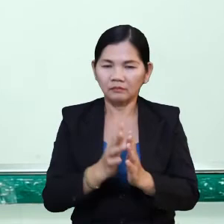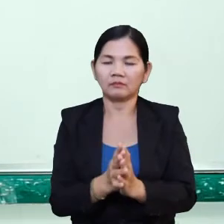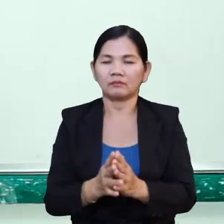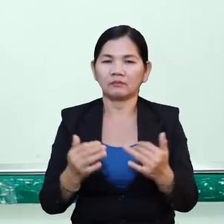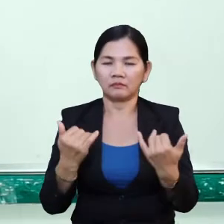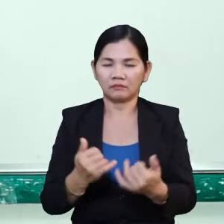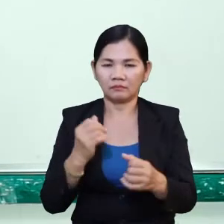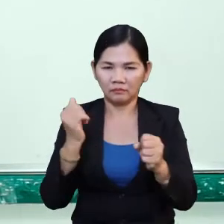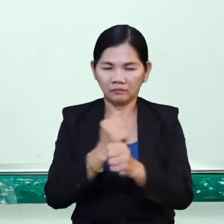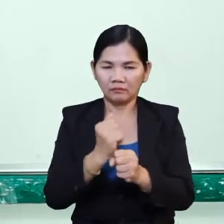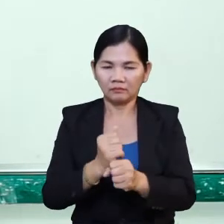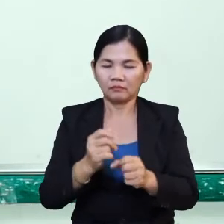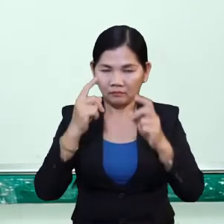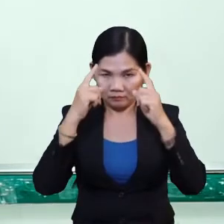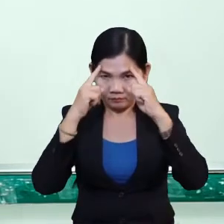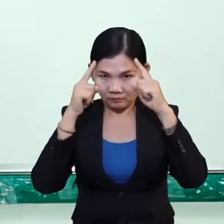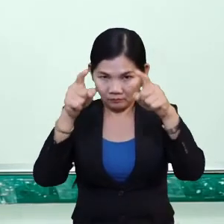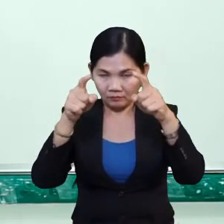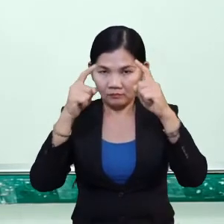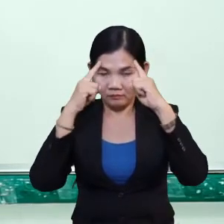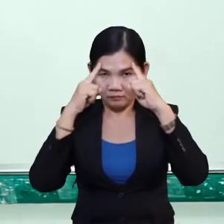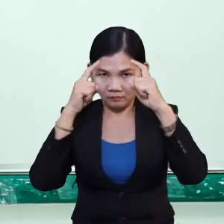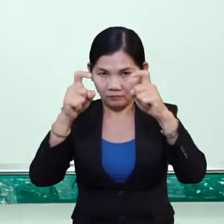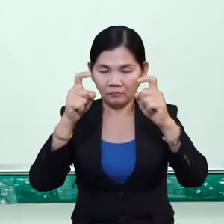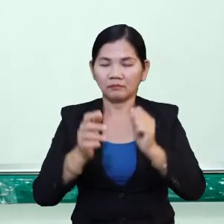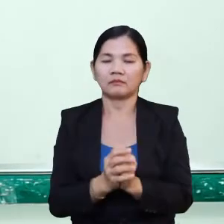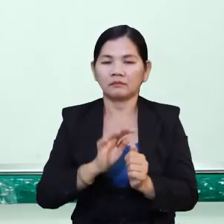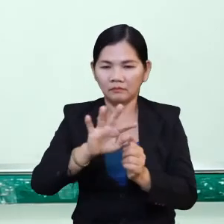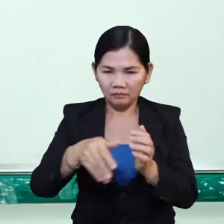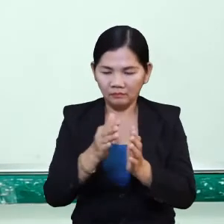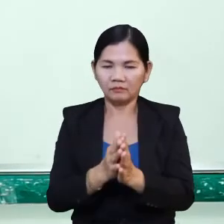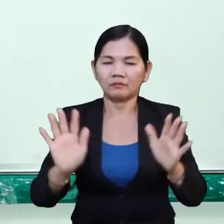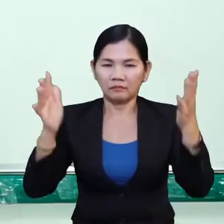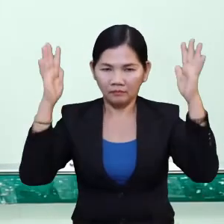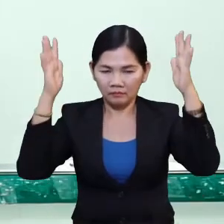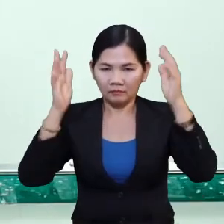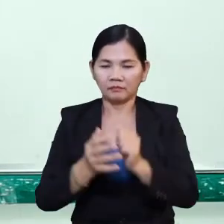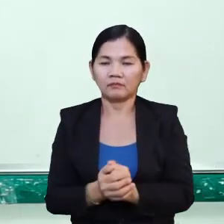នឹងដែរគឺជាការប្រុងប្រយ័ត្នចាអរគុណកូនកូនស្គាល់តែដៃ